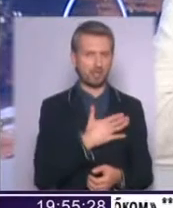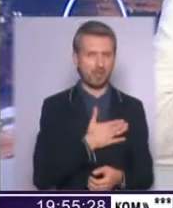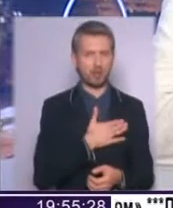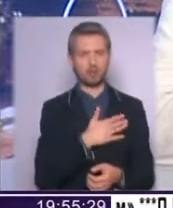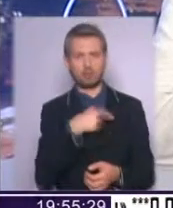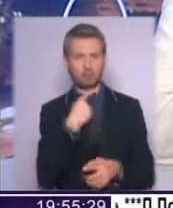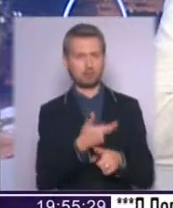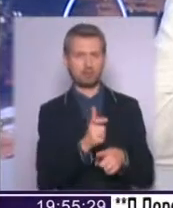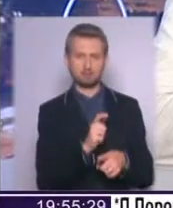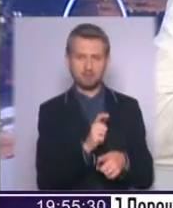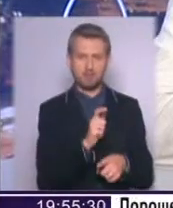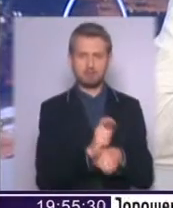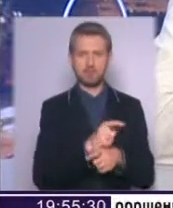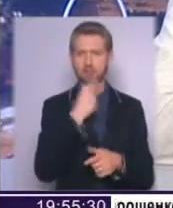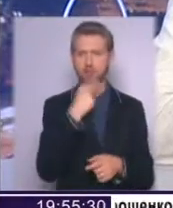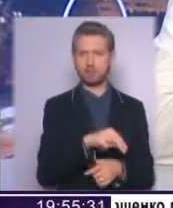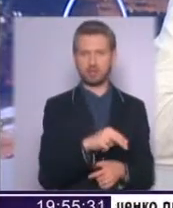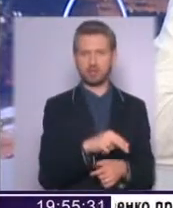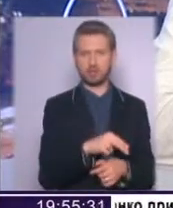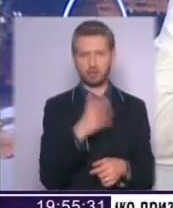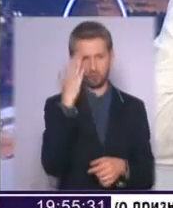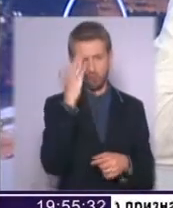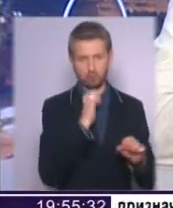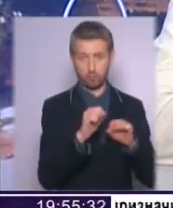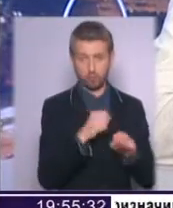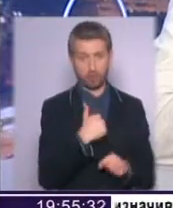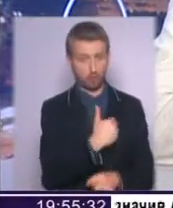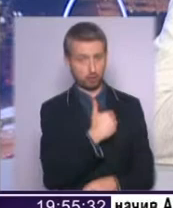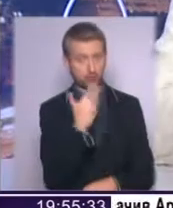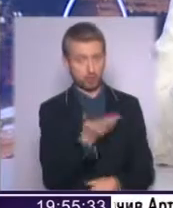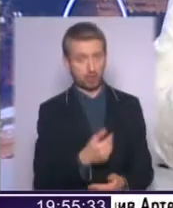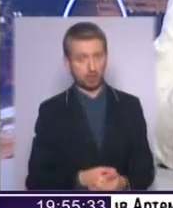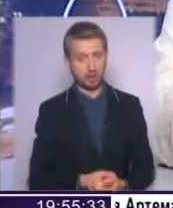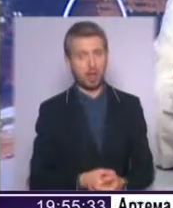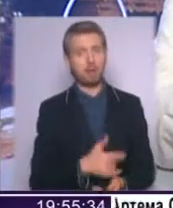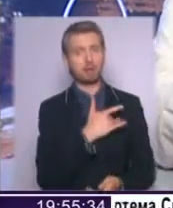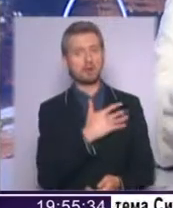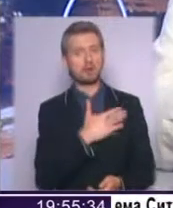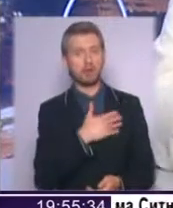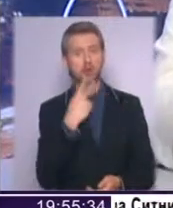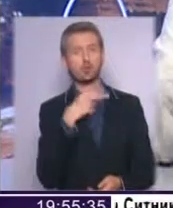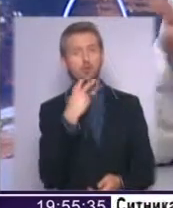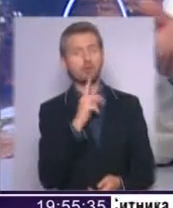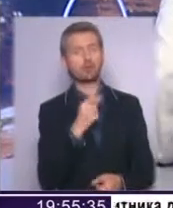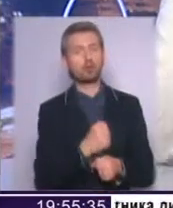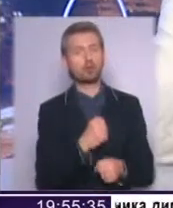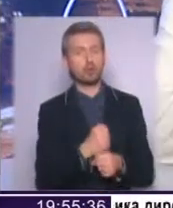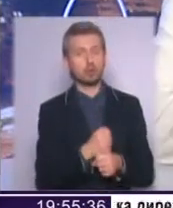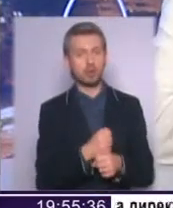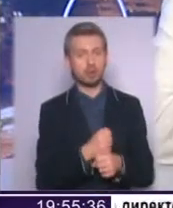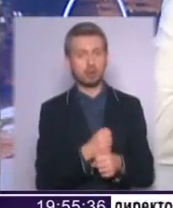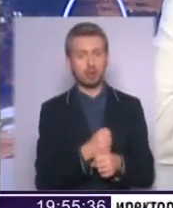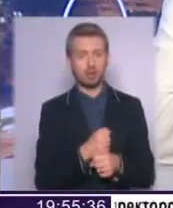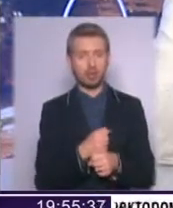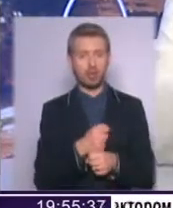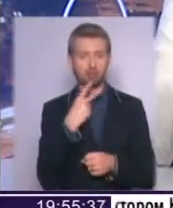більш ефективний спосіб управління державних, ну, я хочу спитати. Приватизували тютюнову галузь. Що зробили? Порізали тютюнові